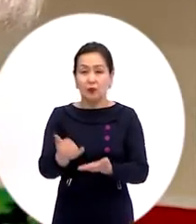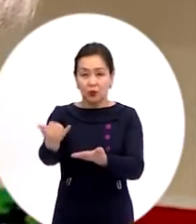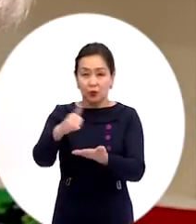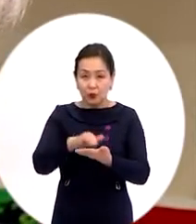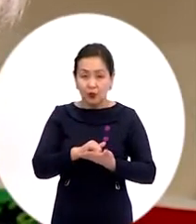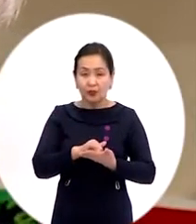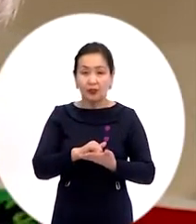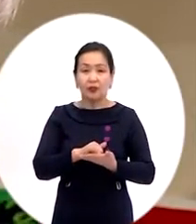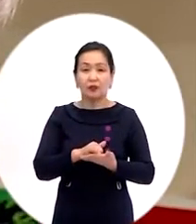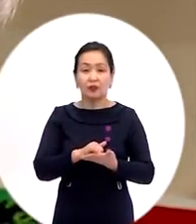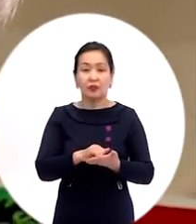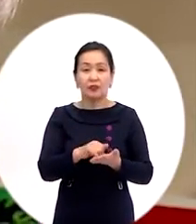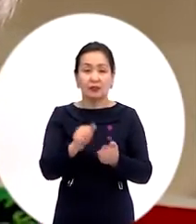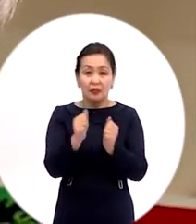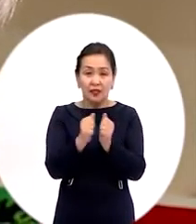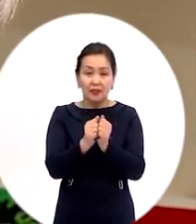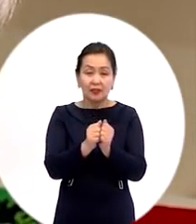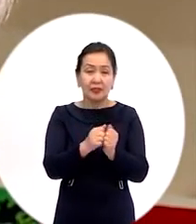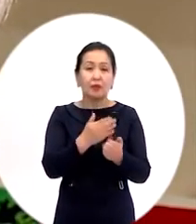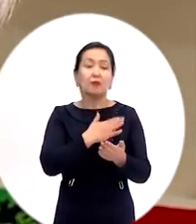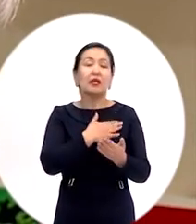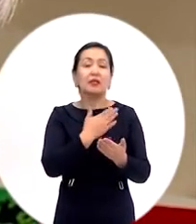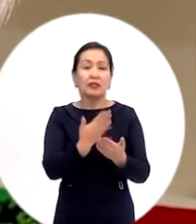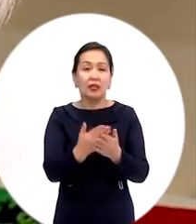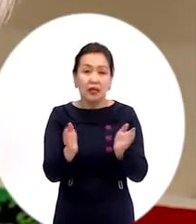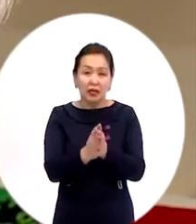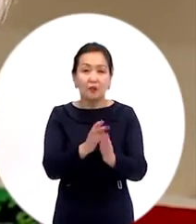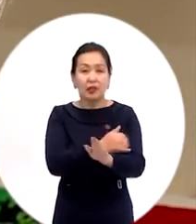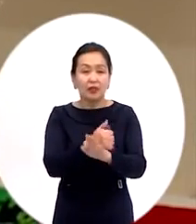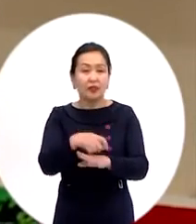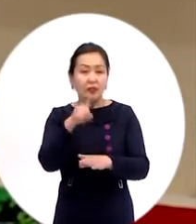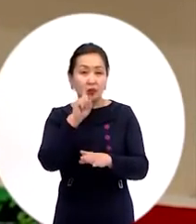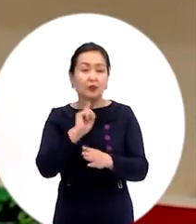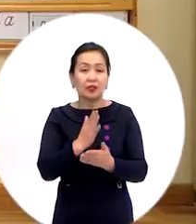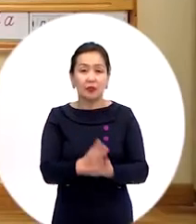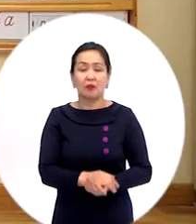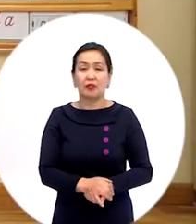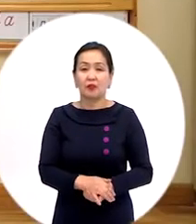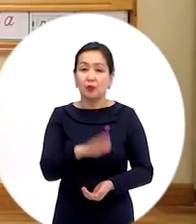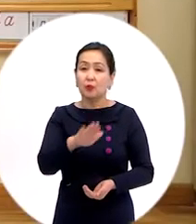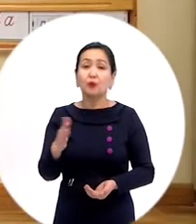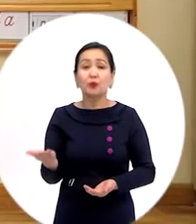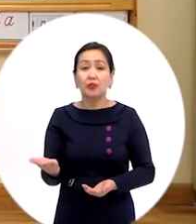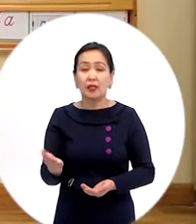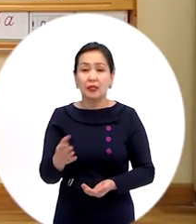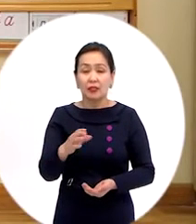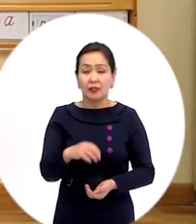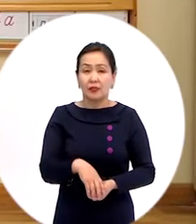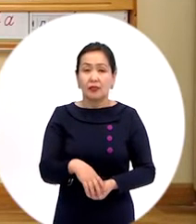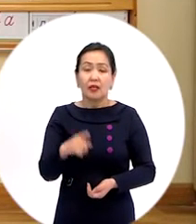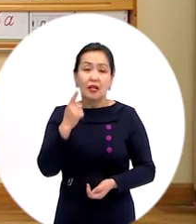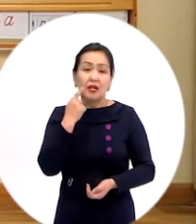Урилга явуулсан Эльса найздаа баярлаа. Хамтдаа аялахдаа таатай байна. За хүүхдүүдээ,